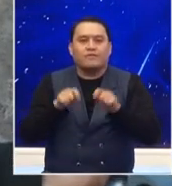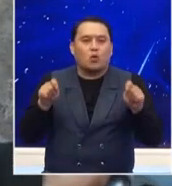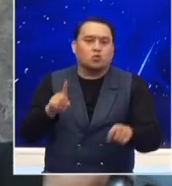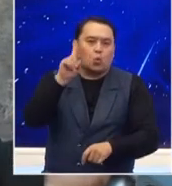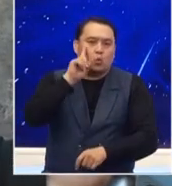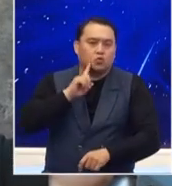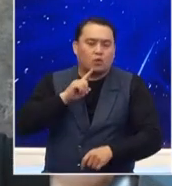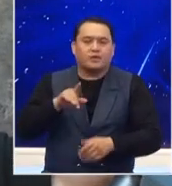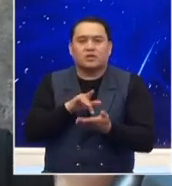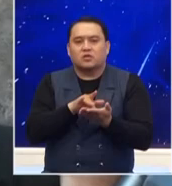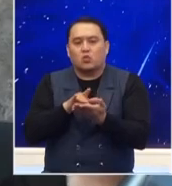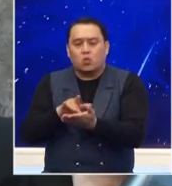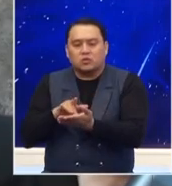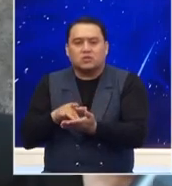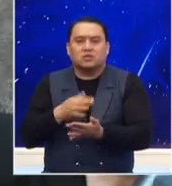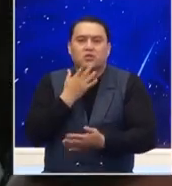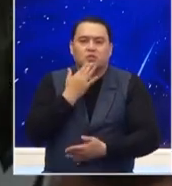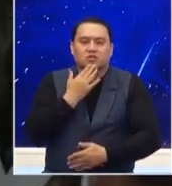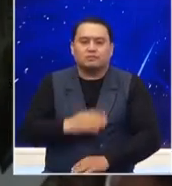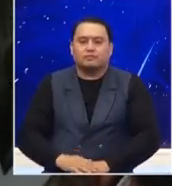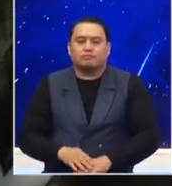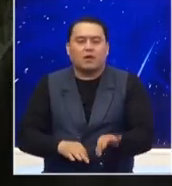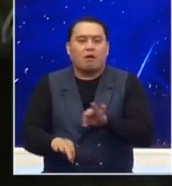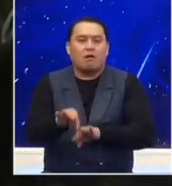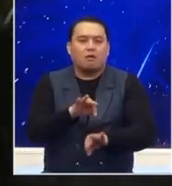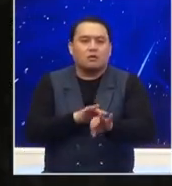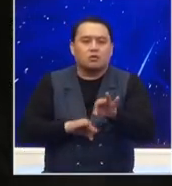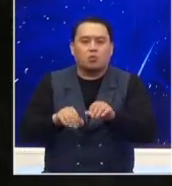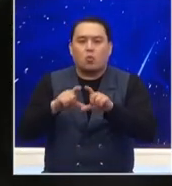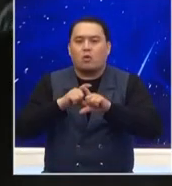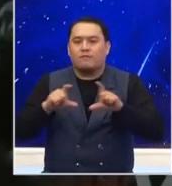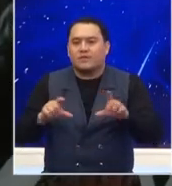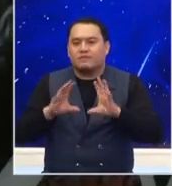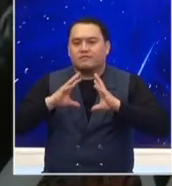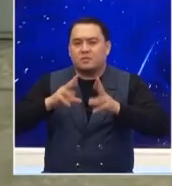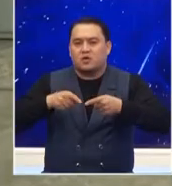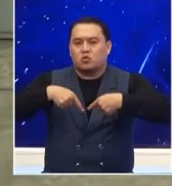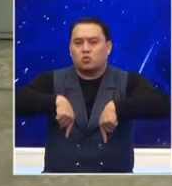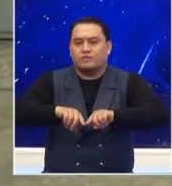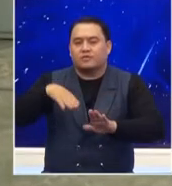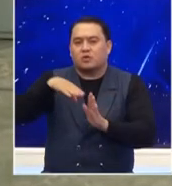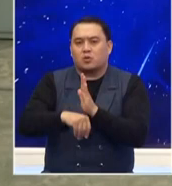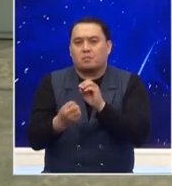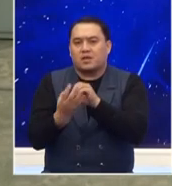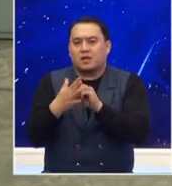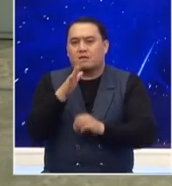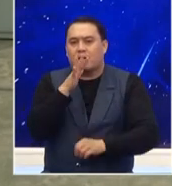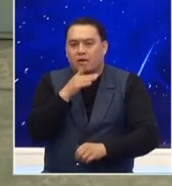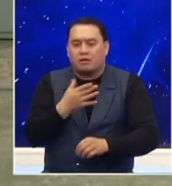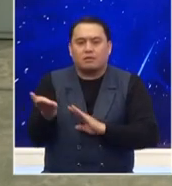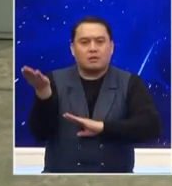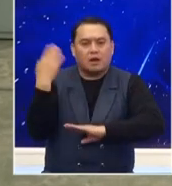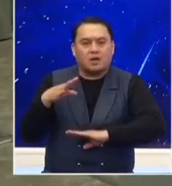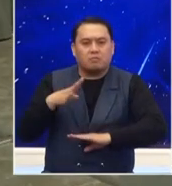для туристов нашей страны и зарубежья. Архитектурный комплекс является объектом всемирного наследия ЮНЕСКО уже более 15 лет. Самые